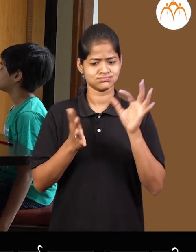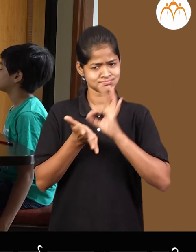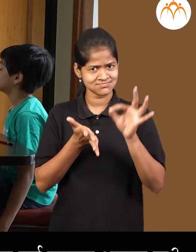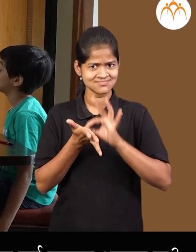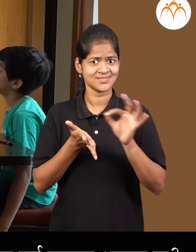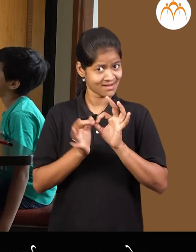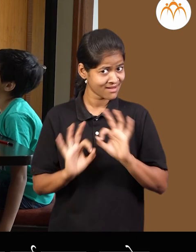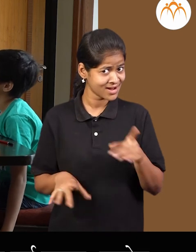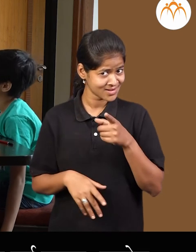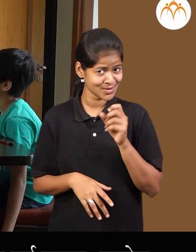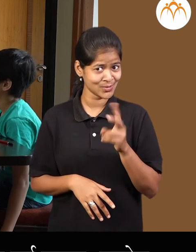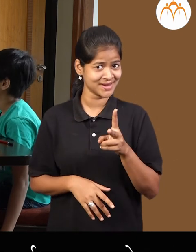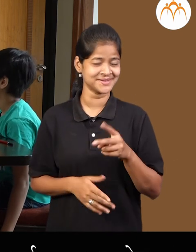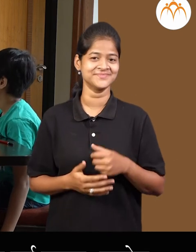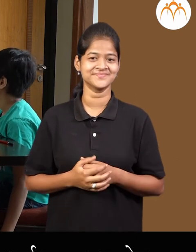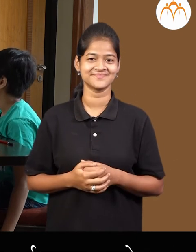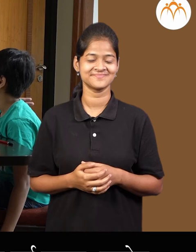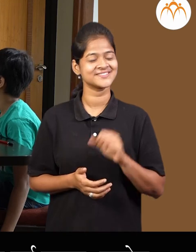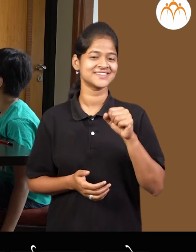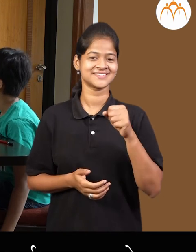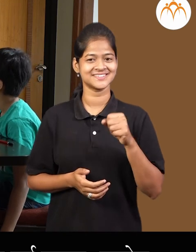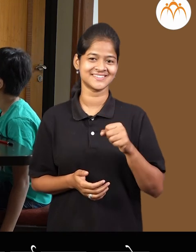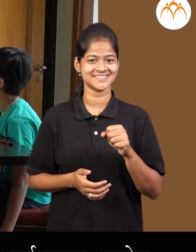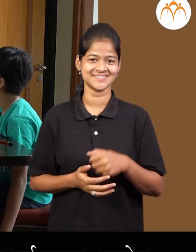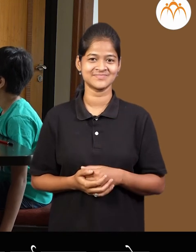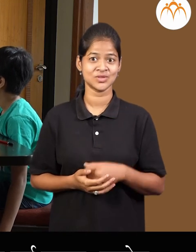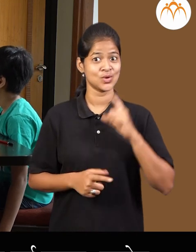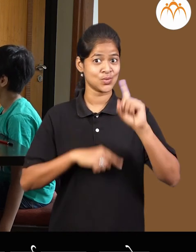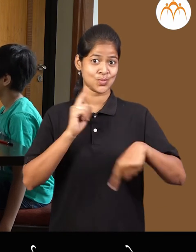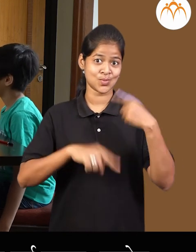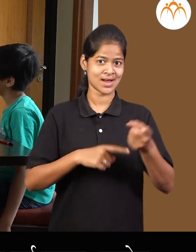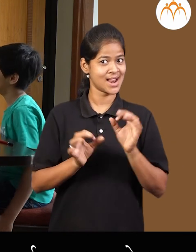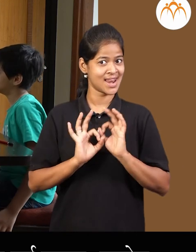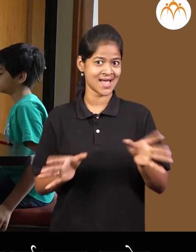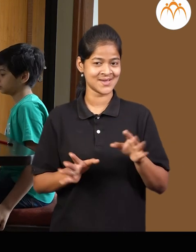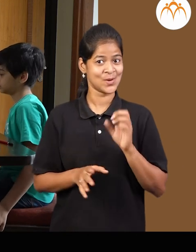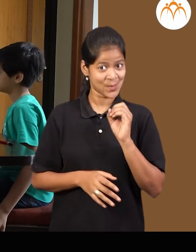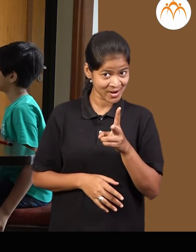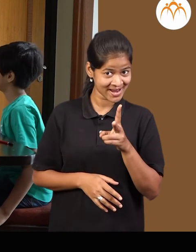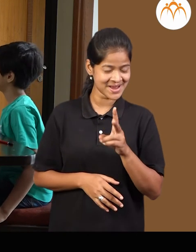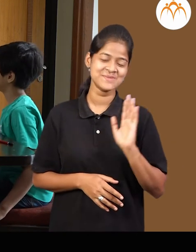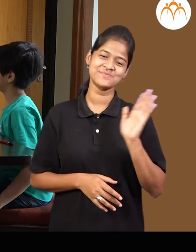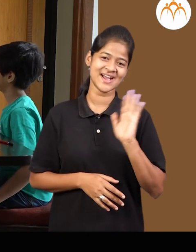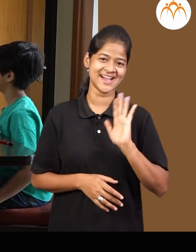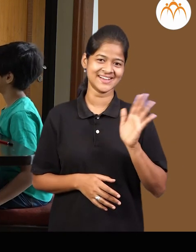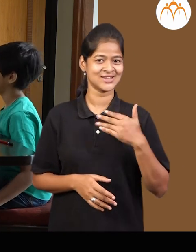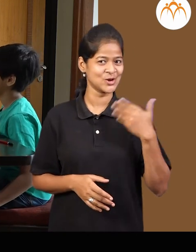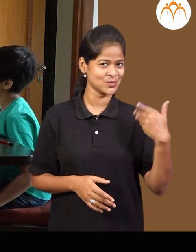करणार आहात ना? हां, ठीक आहे. चला चला, हे आपण उद्या पूर्ण करूया. चालेल? चला, निघतो